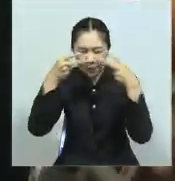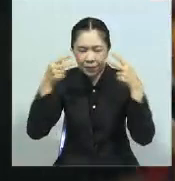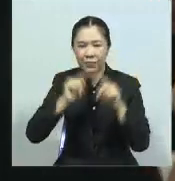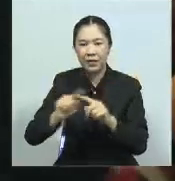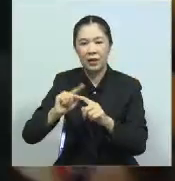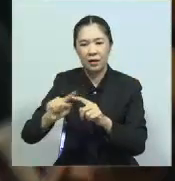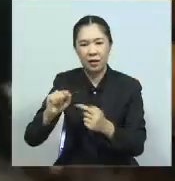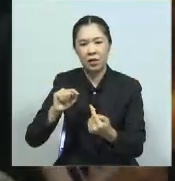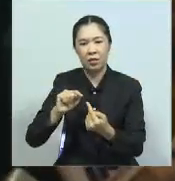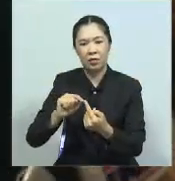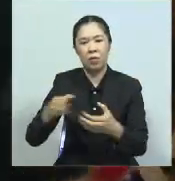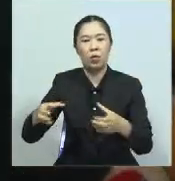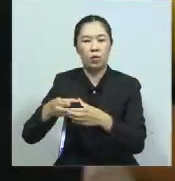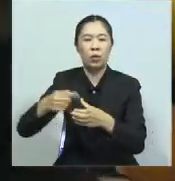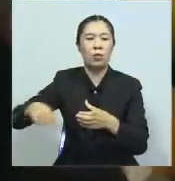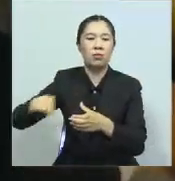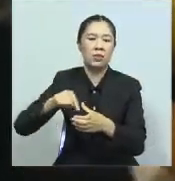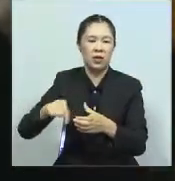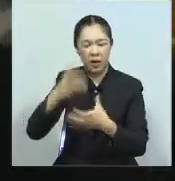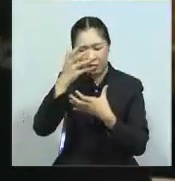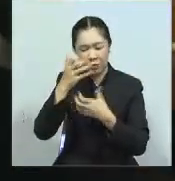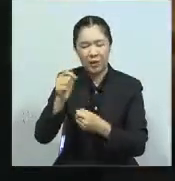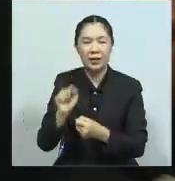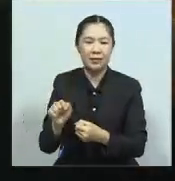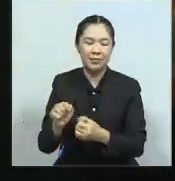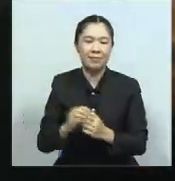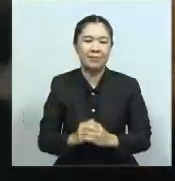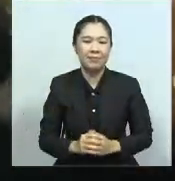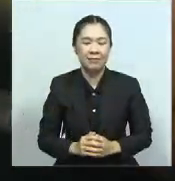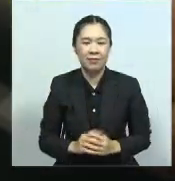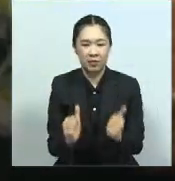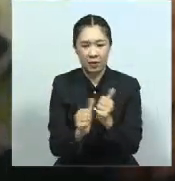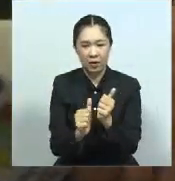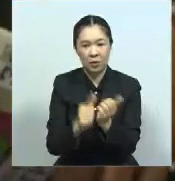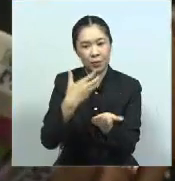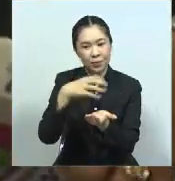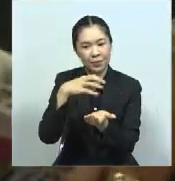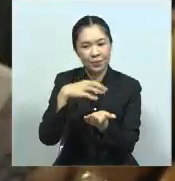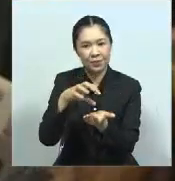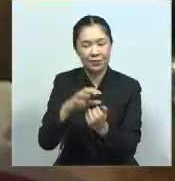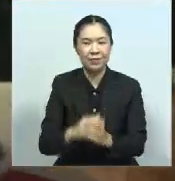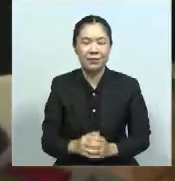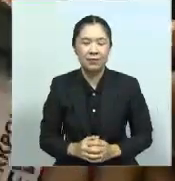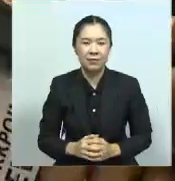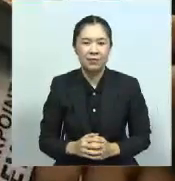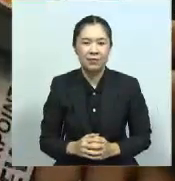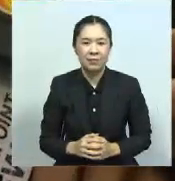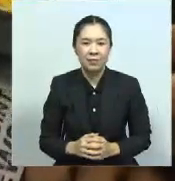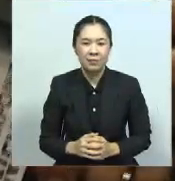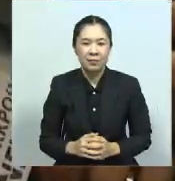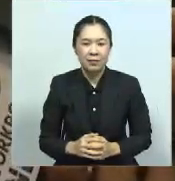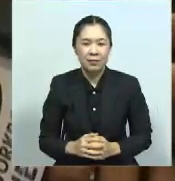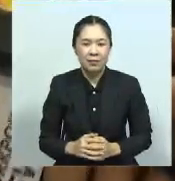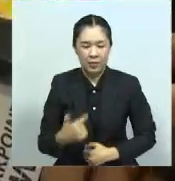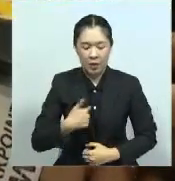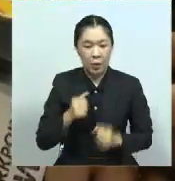การณ์สร้างตัวตนให้กับกลุ่มของตนเองไปฟังเสียงประเด็นนี้กับรองนายกรัฐมนตรีกันค่ะ เราก็พย